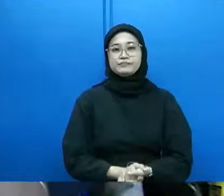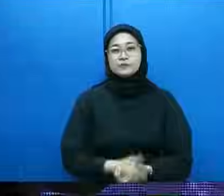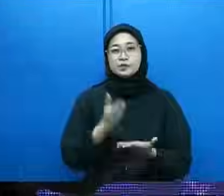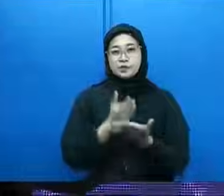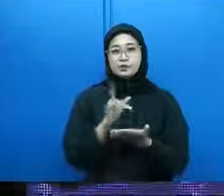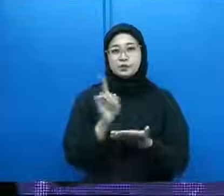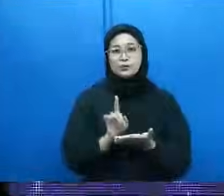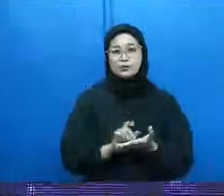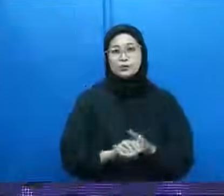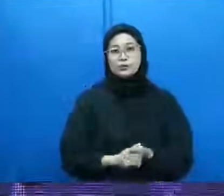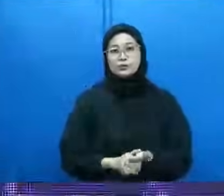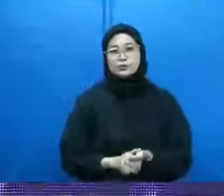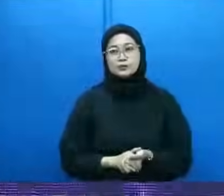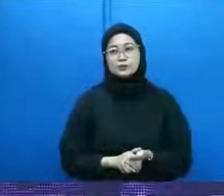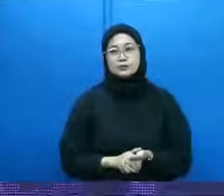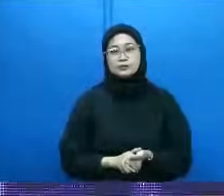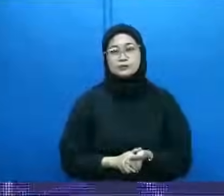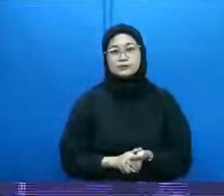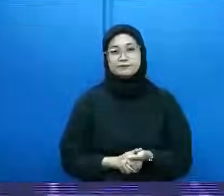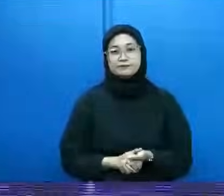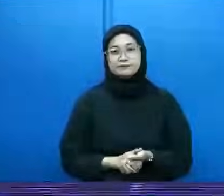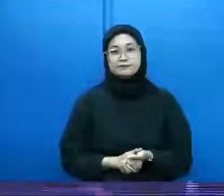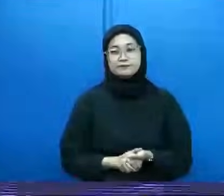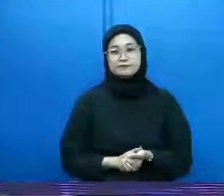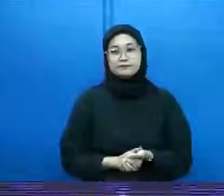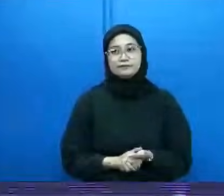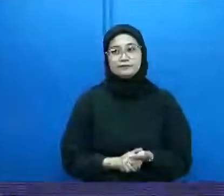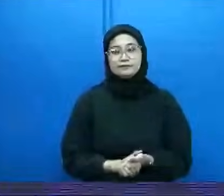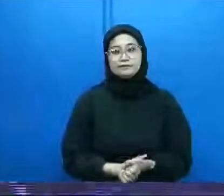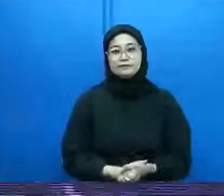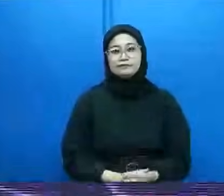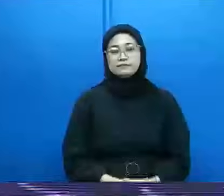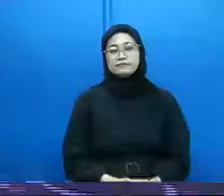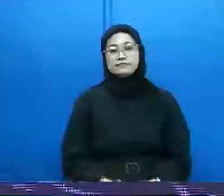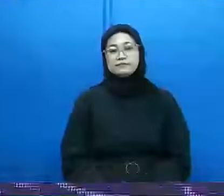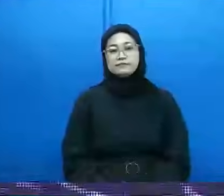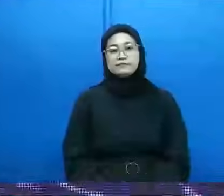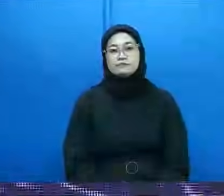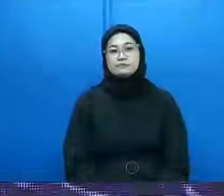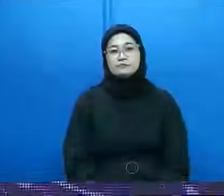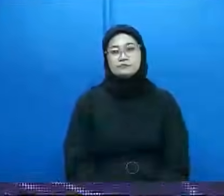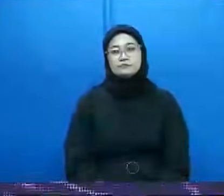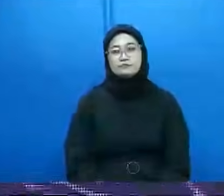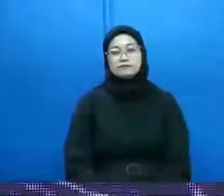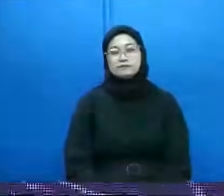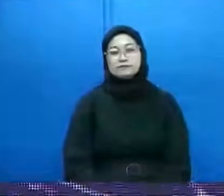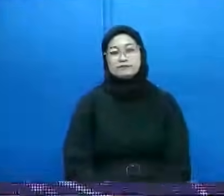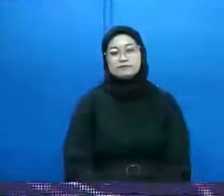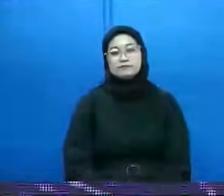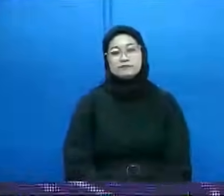Berhenti sampai situ. Yang duanya sudah saya terangkan. A'zamu darajatan 'indallah sudah wa ulaika humul faizun sudah. Perhatikan